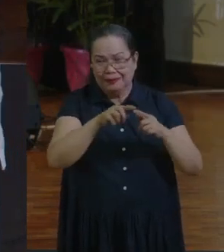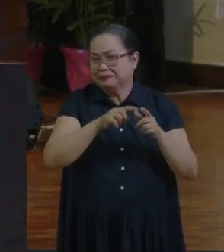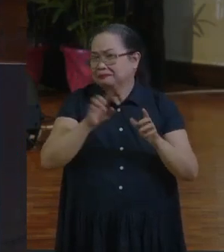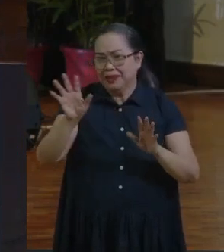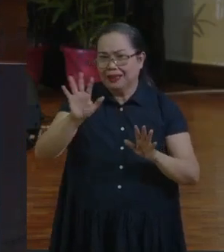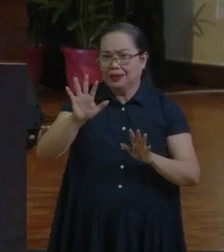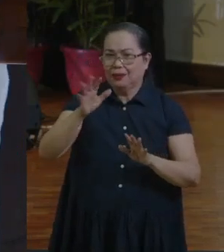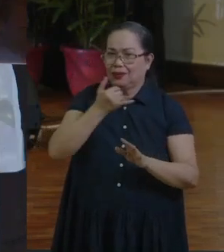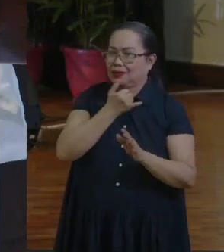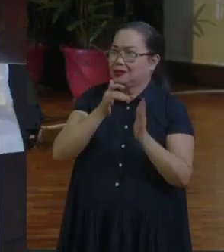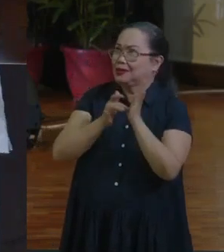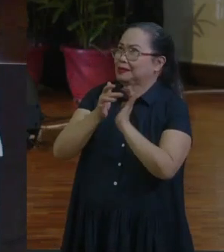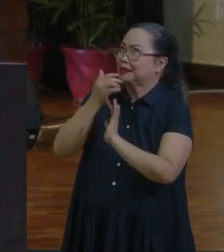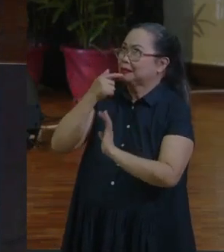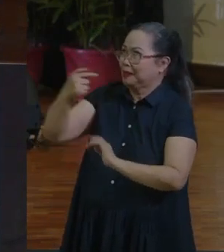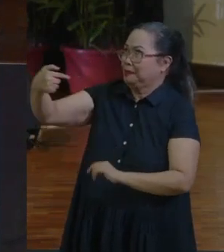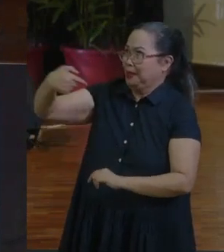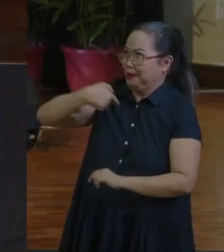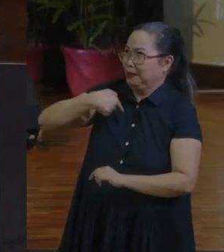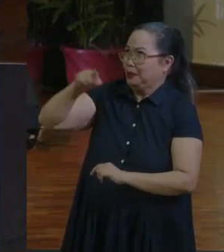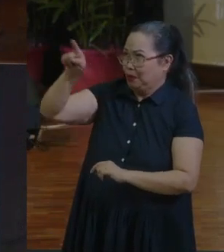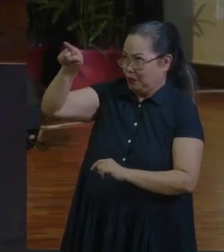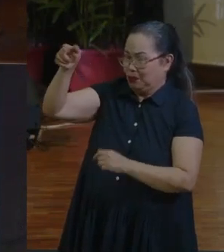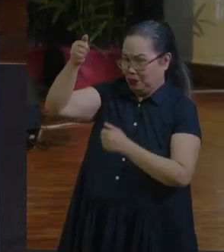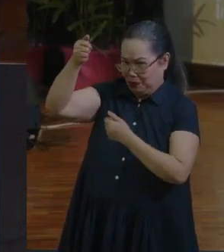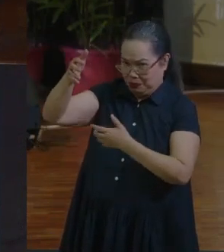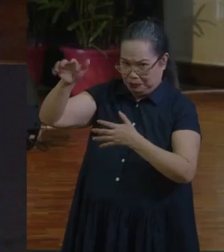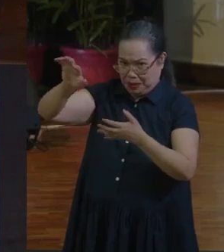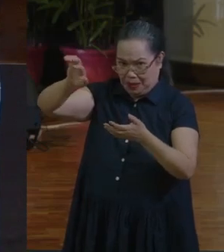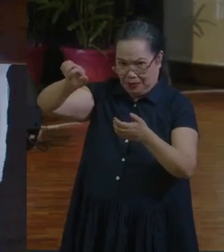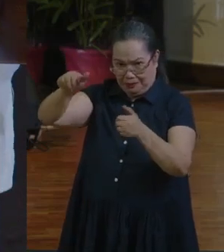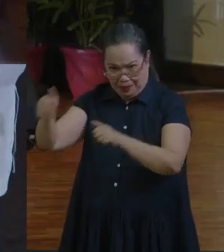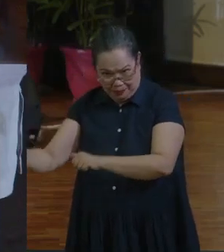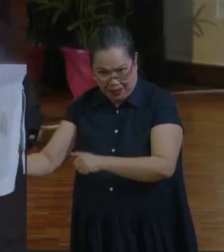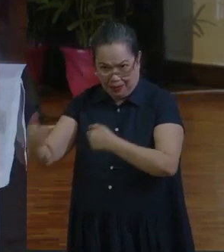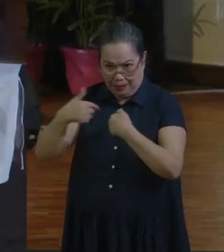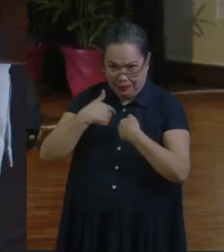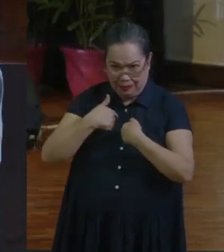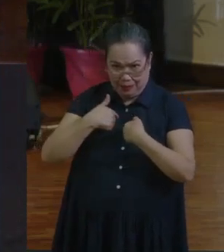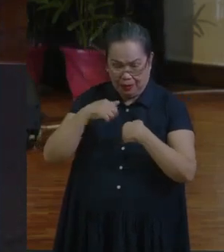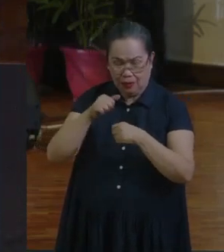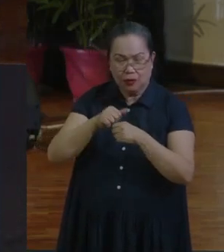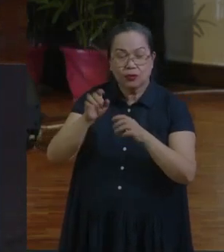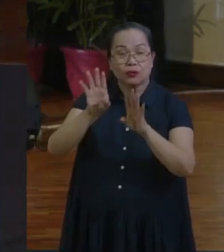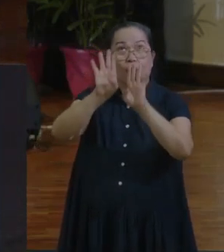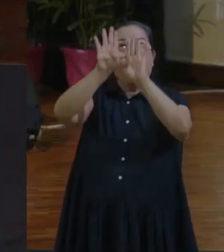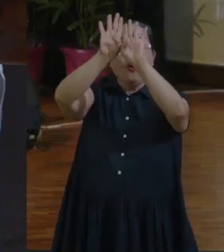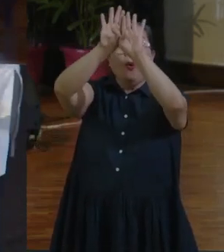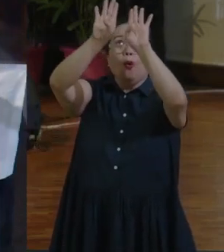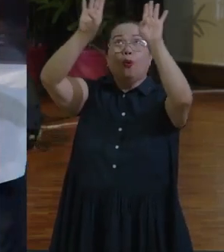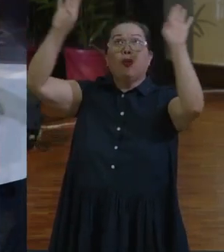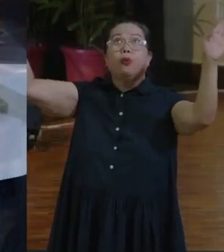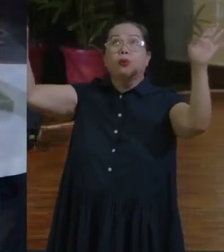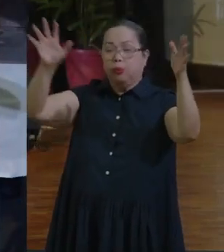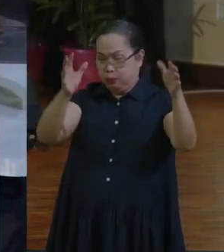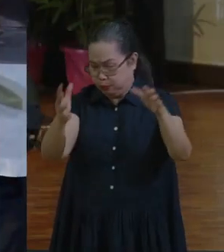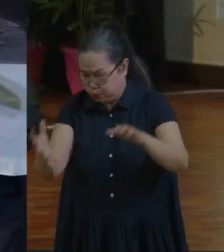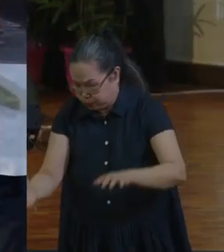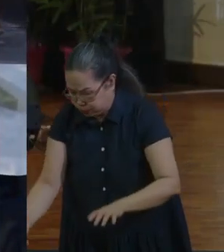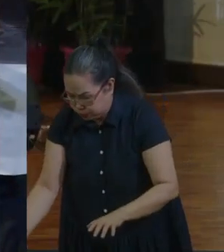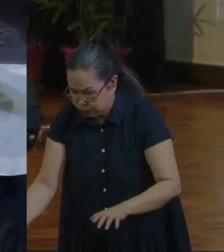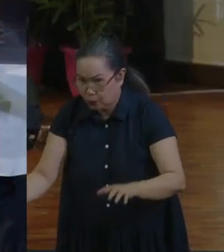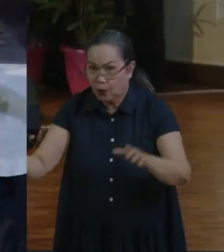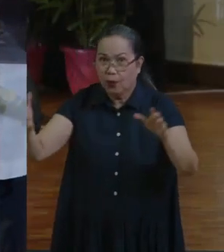kanya. At narinig niya mismo ang nangyari ng bautismo ni Jesus. Bumukas ang langit, bumaba